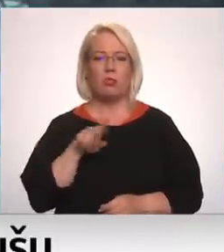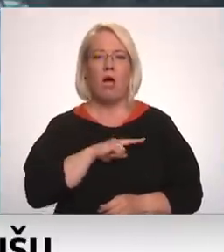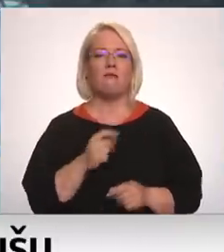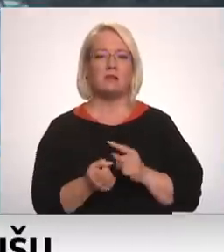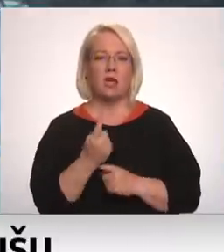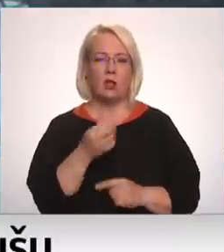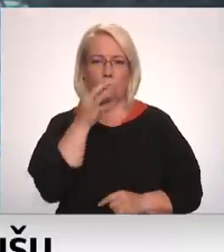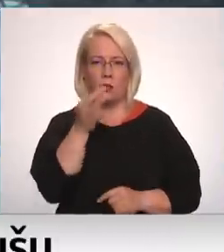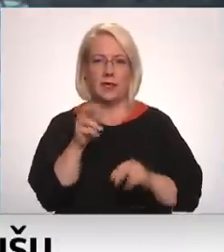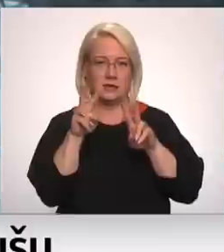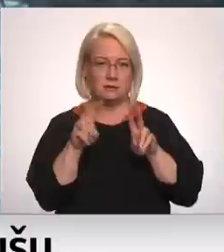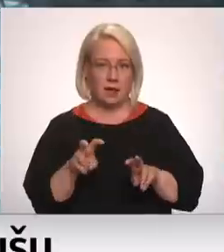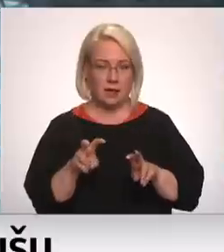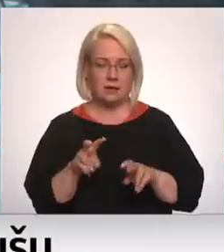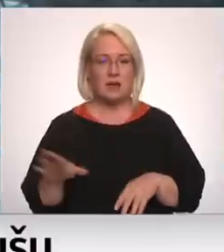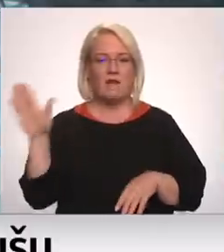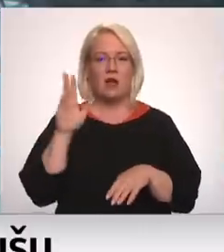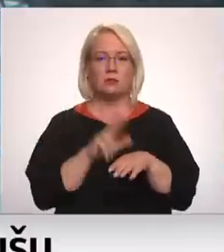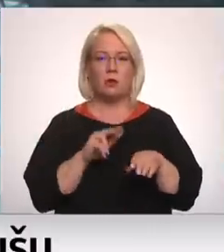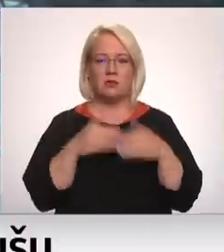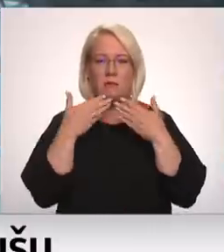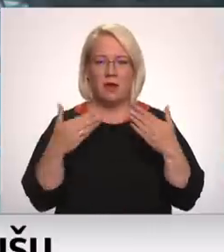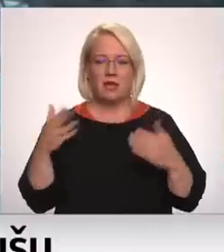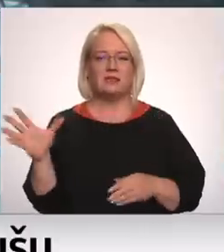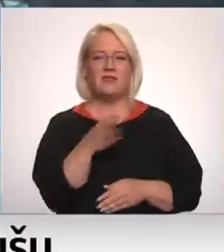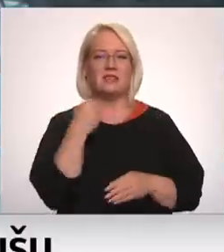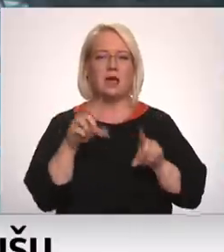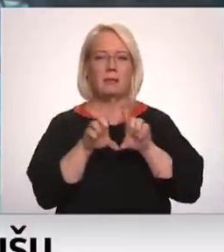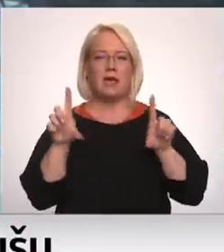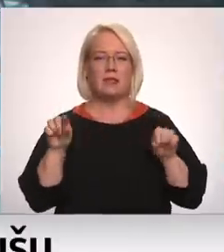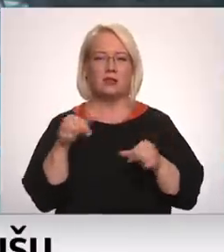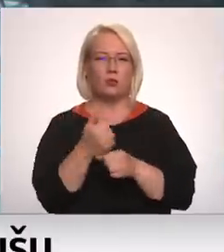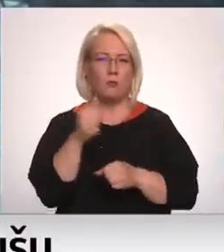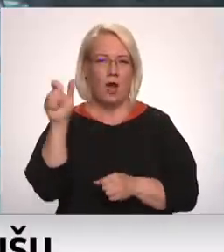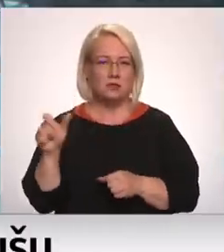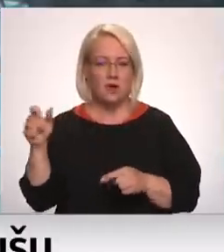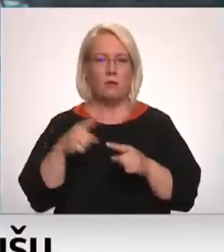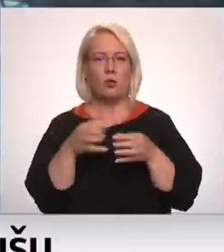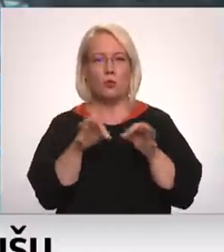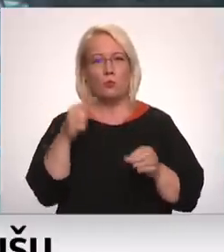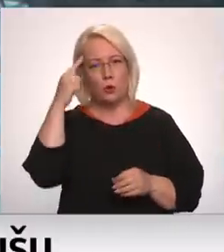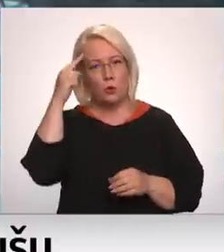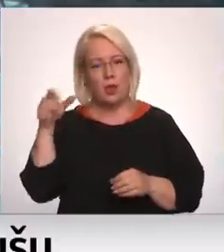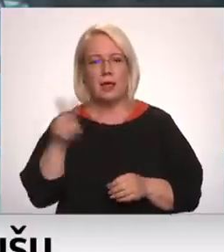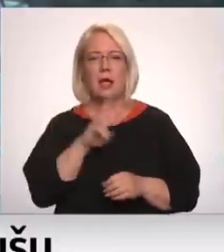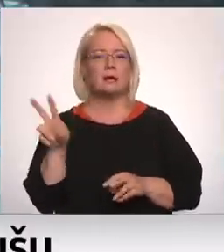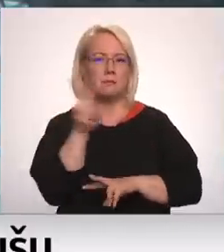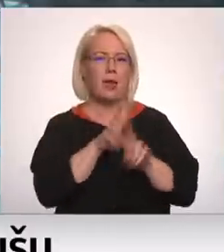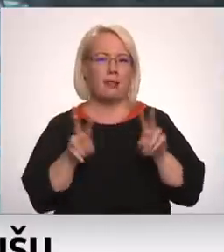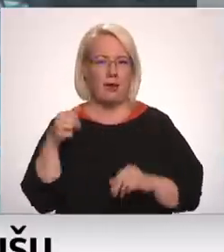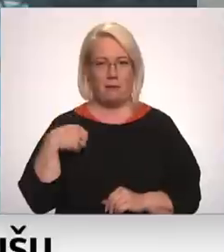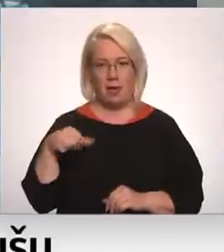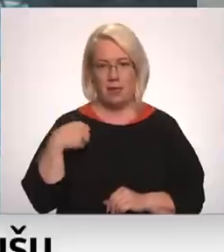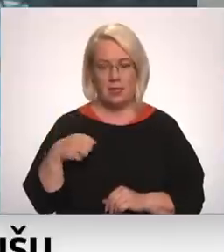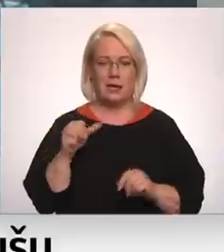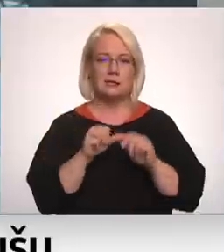noteiks ekspertīze. Valsts policija pateicas visiem dienestu pārstāvjiem un brīvprātīgajiem, kuri meklē bērniņu. Siguldas pašvaldība